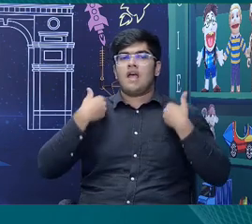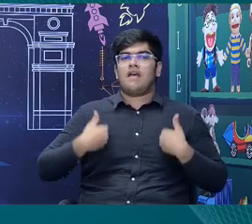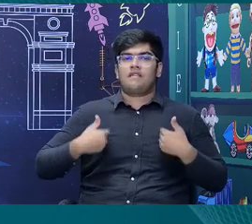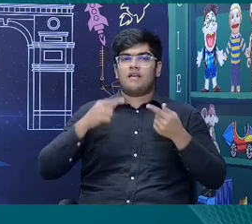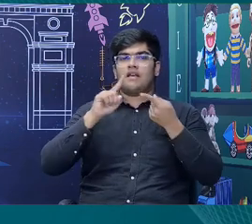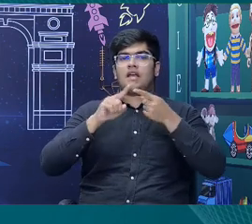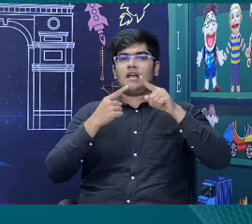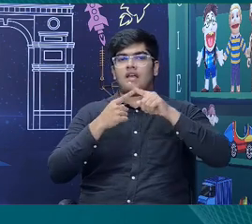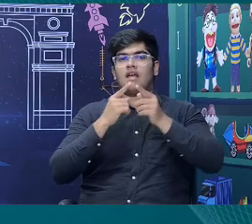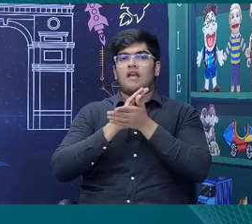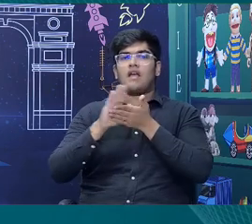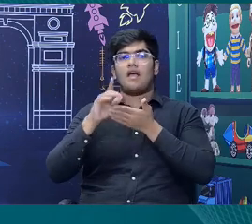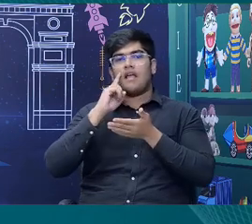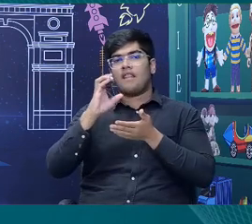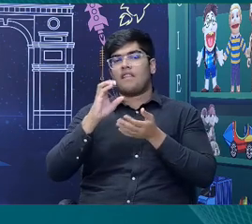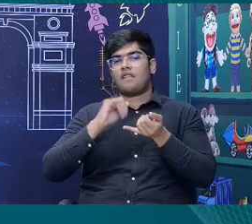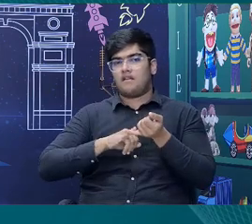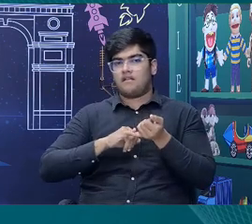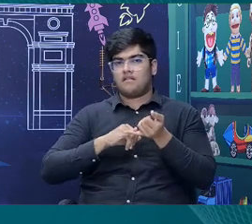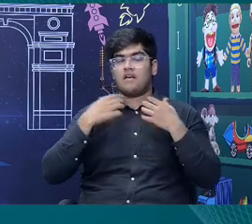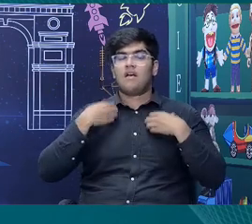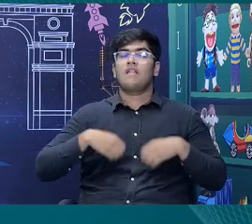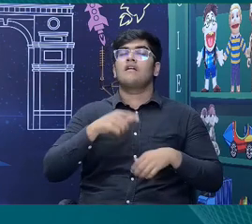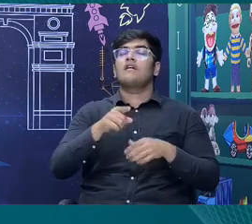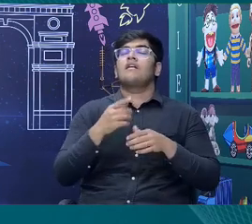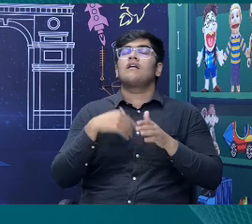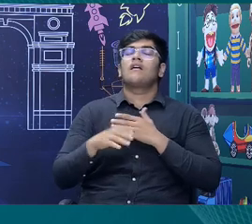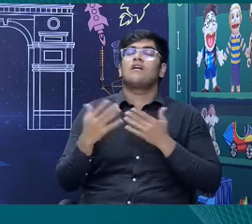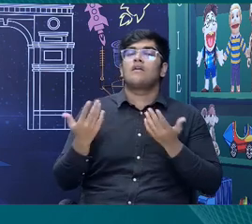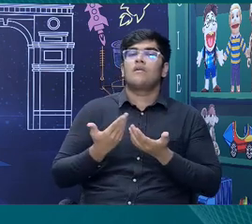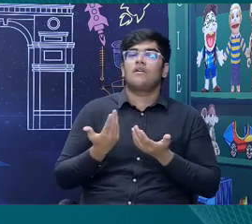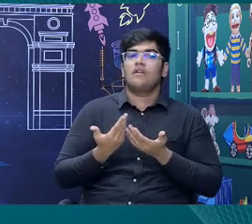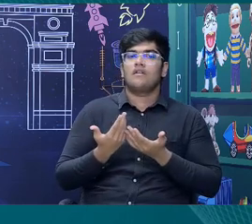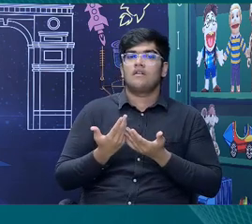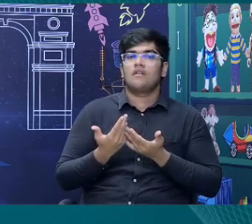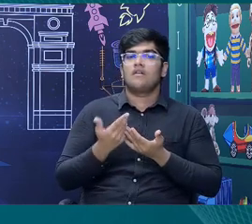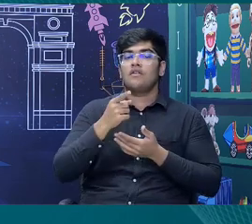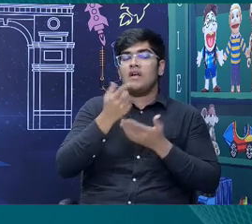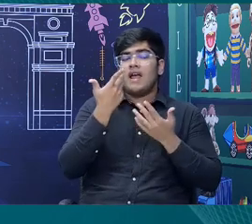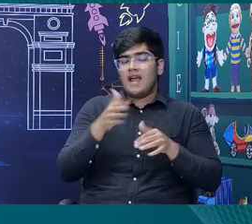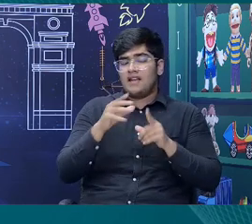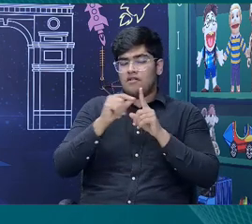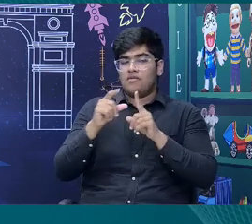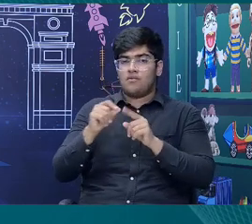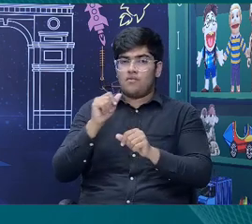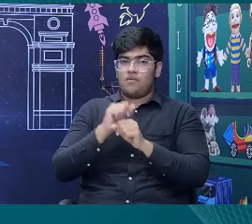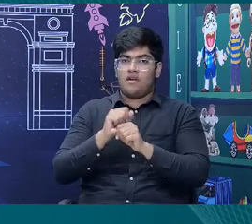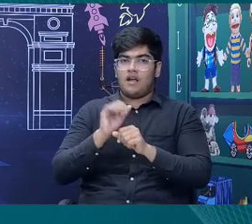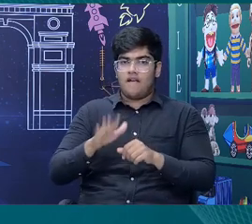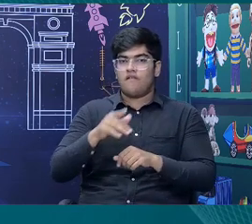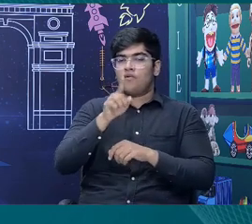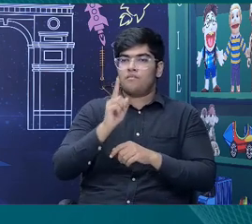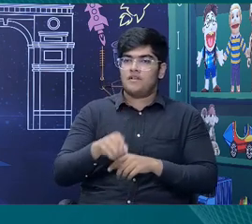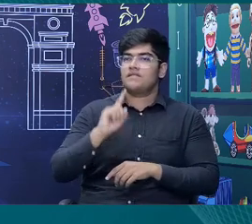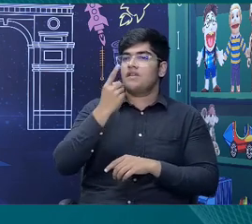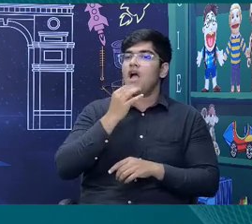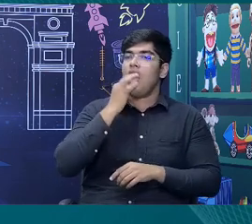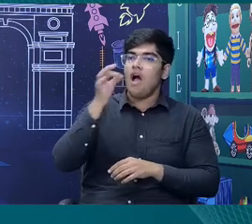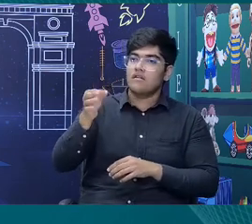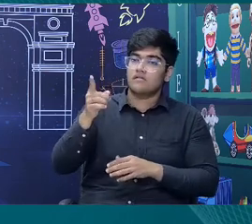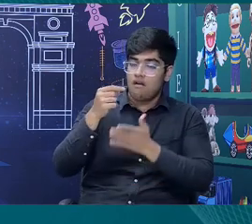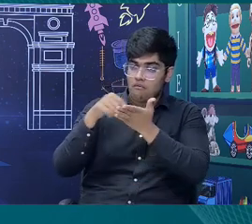आ जाते हैं कि आप क्यों कर रहे हैं या क्या बेसिक रूल है सिंपल रूल है कि आप किसी से कुछ भी कर रहे हैं उनकी परमिशन लेंगे पहले आप